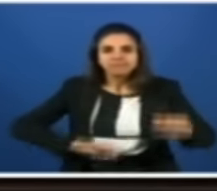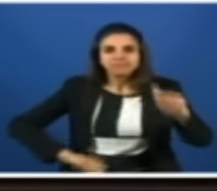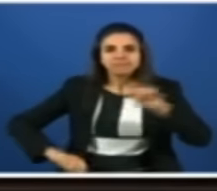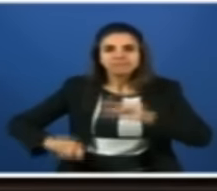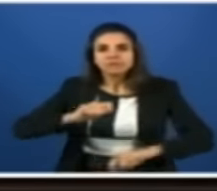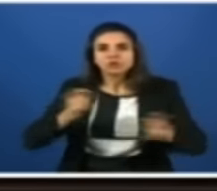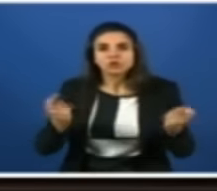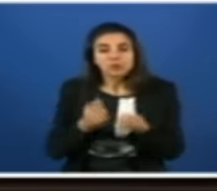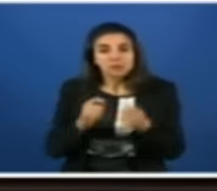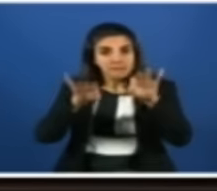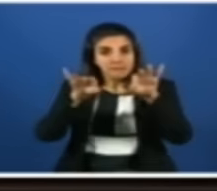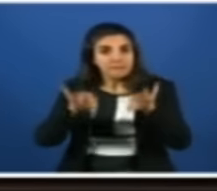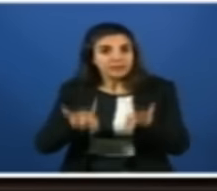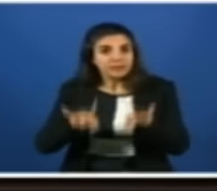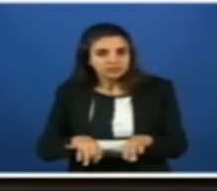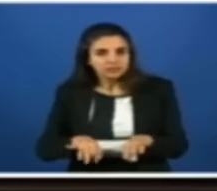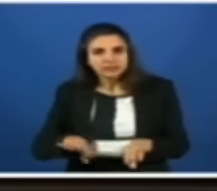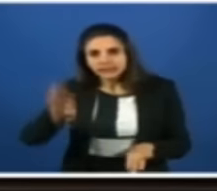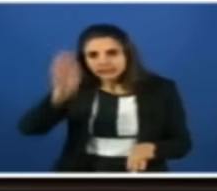yapmaya başladık.